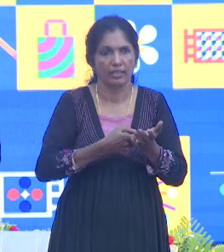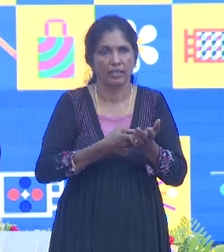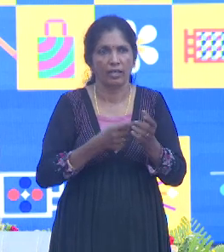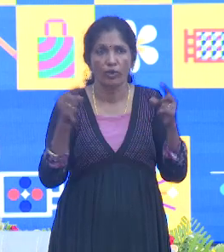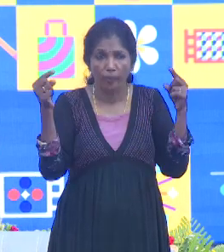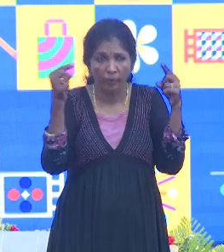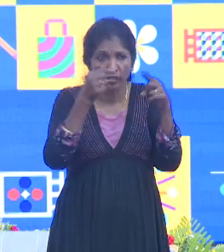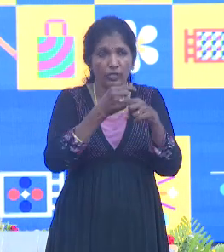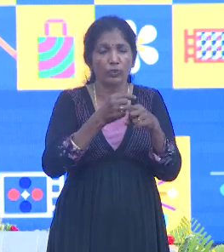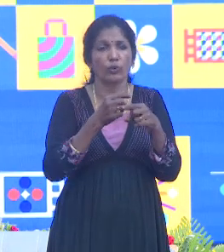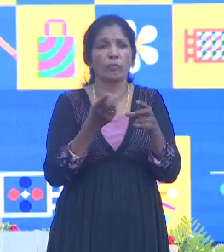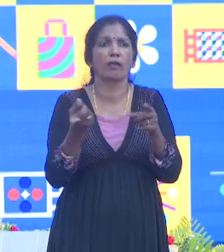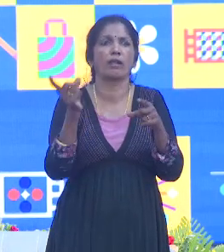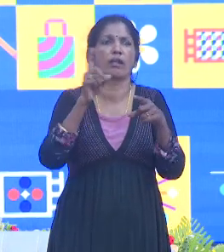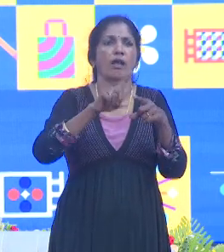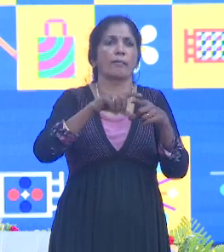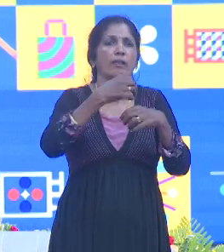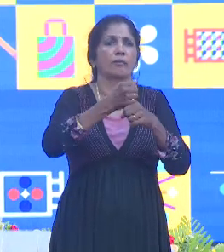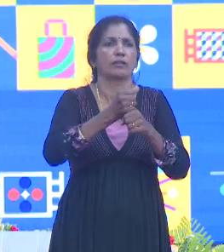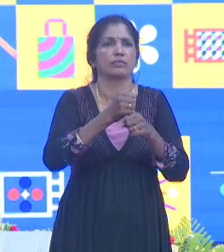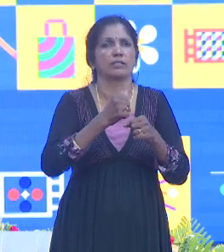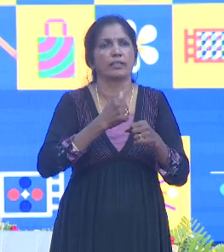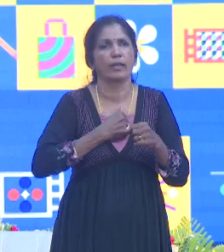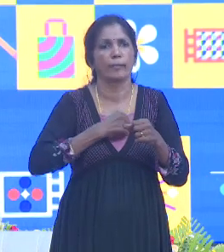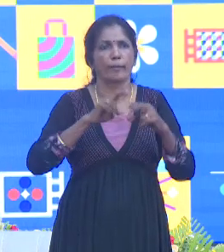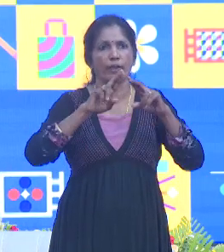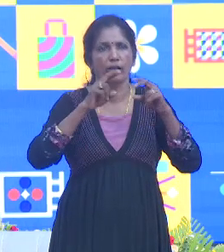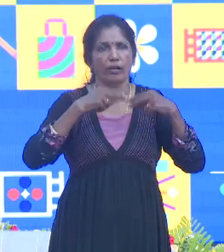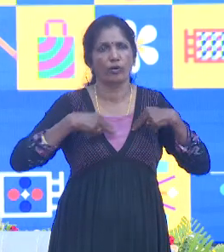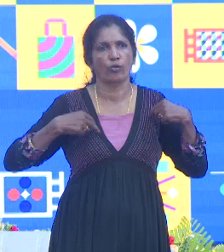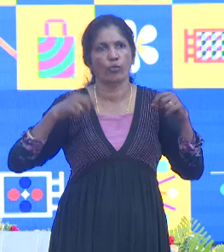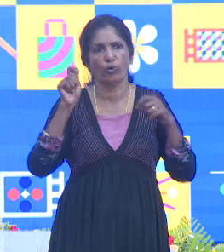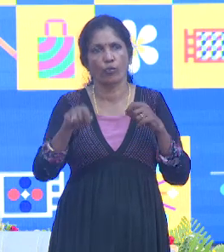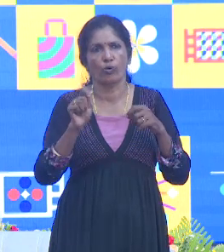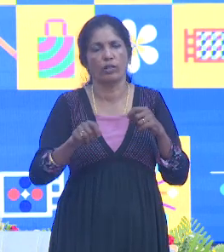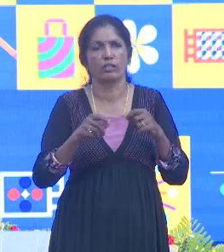Adavada Nadapilaka and Padilla in the Namada Goda, the High Court of him with each